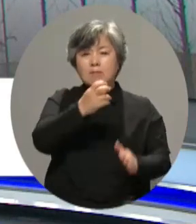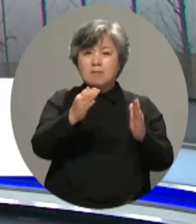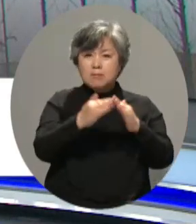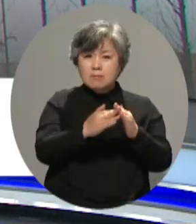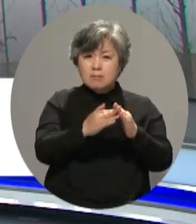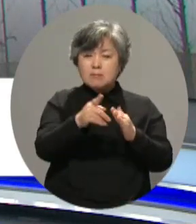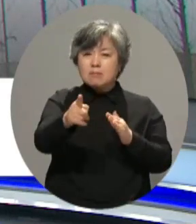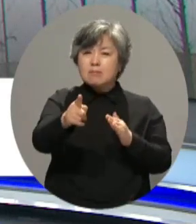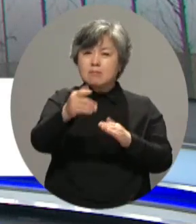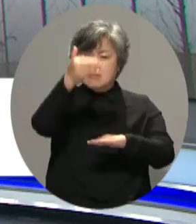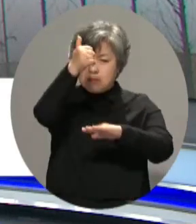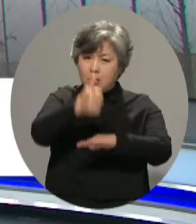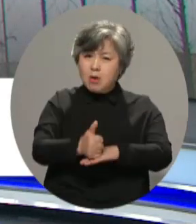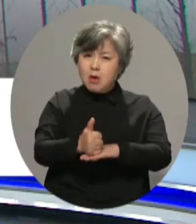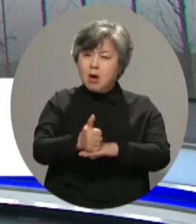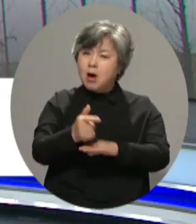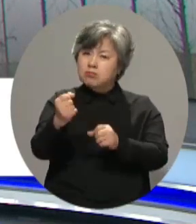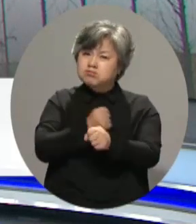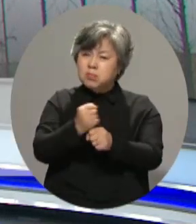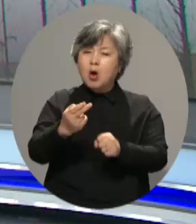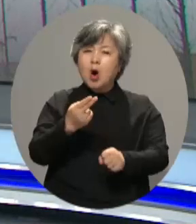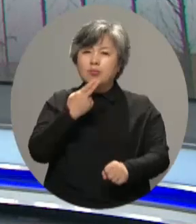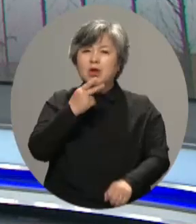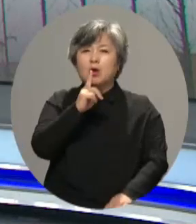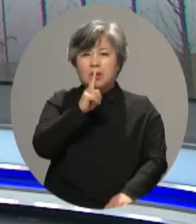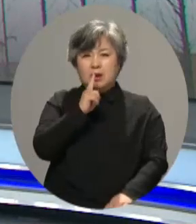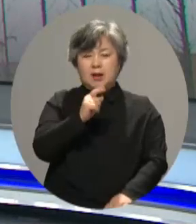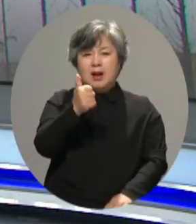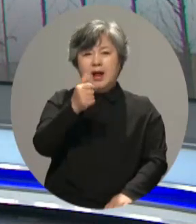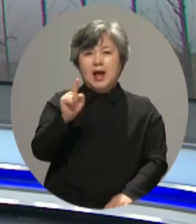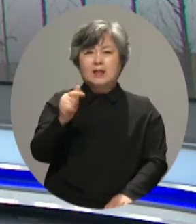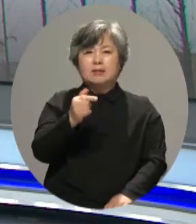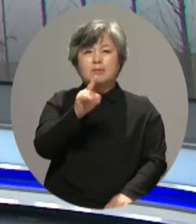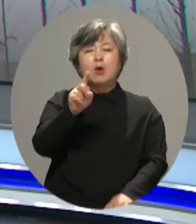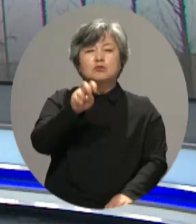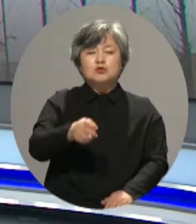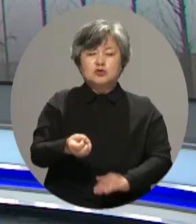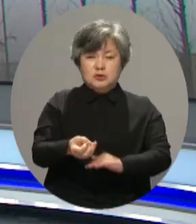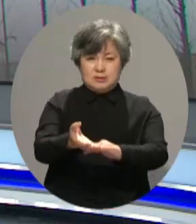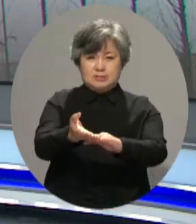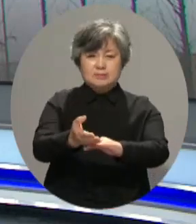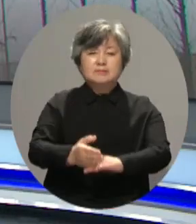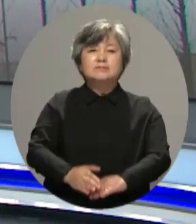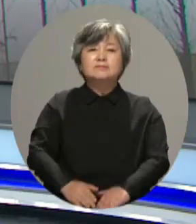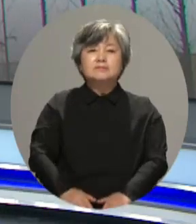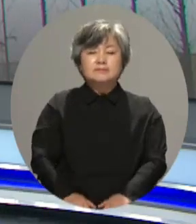최초의 과정에서 난이도 조작이 없었다고 밝혔습니다 1 범수 기자가 전합니다